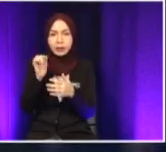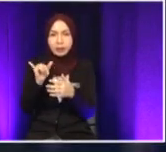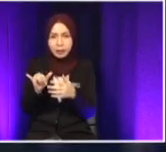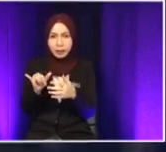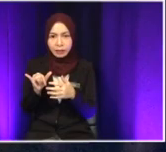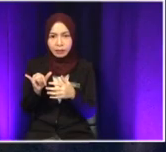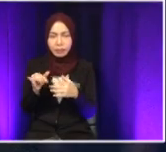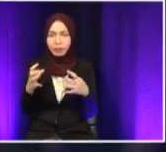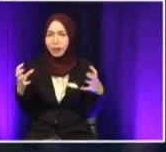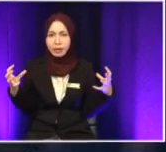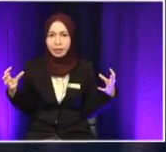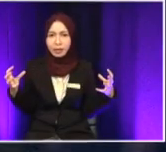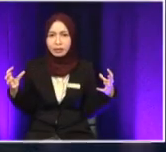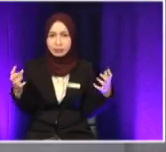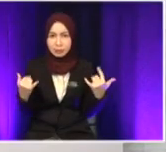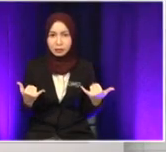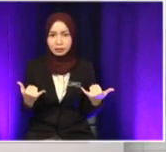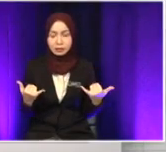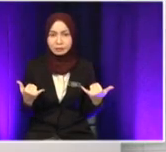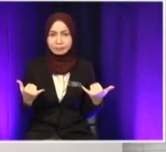Yang ada sekarang